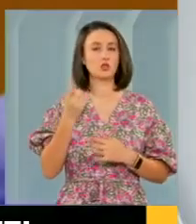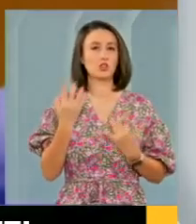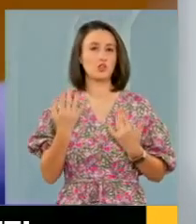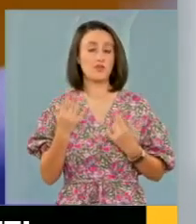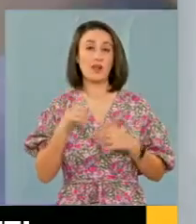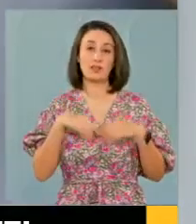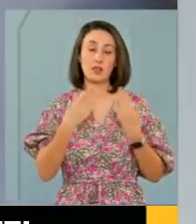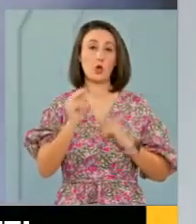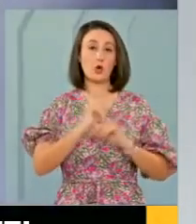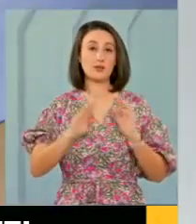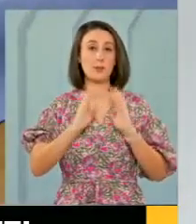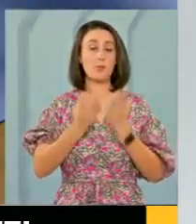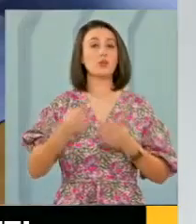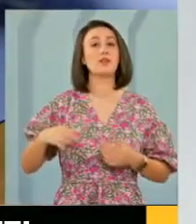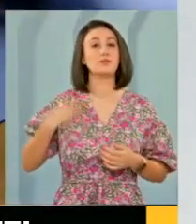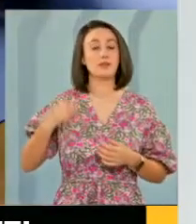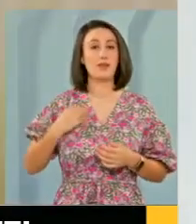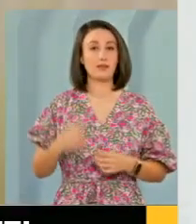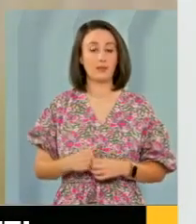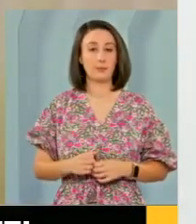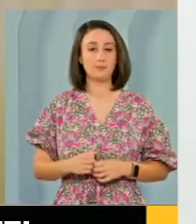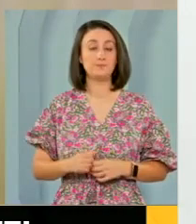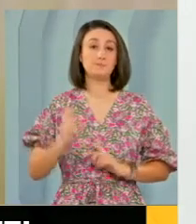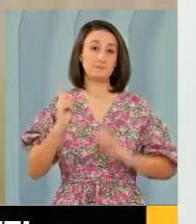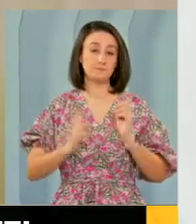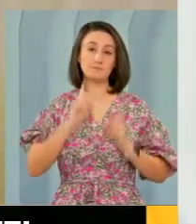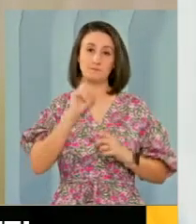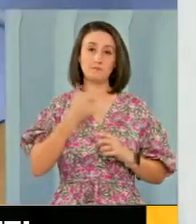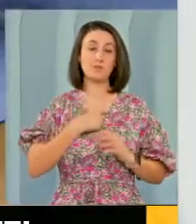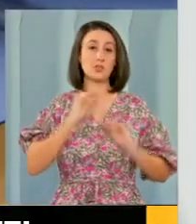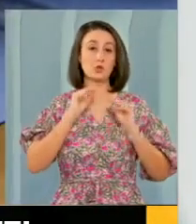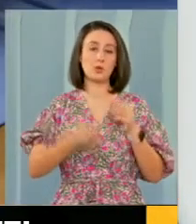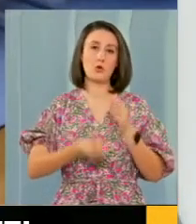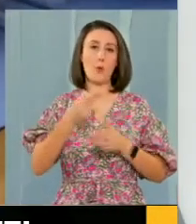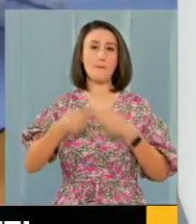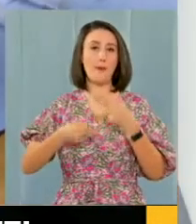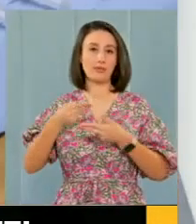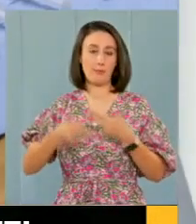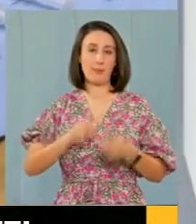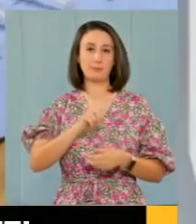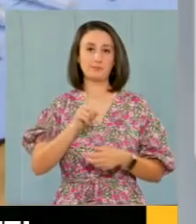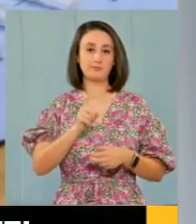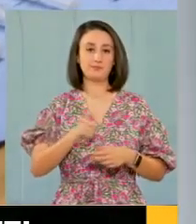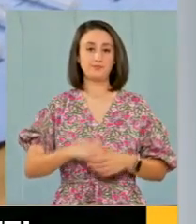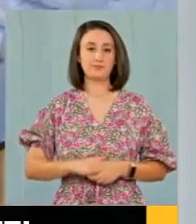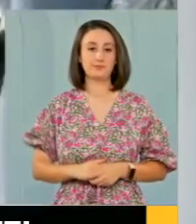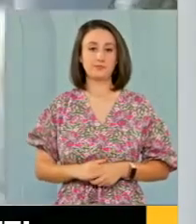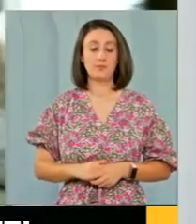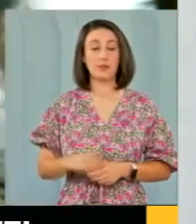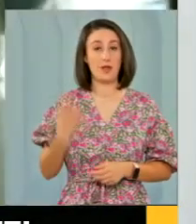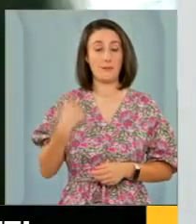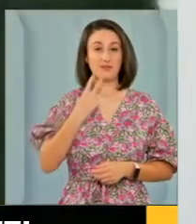cifre date de Organizația Mondială a Sănătății și dacă vom putea să ajungem la o nouă pandemie? Am văzut